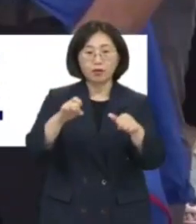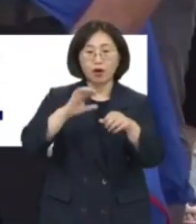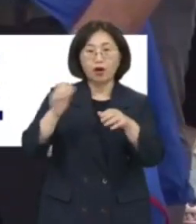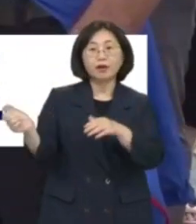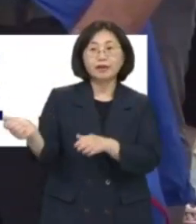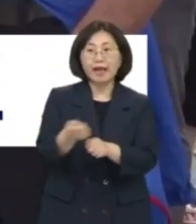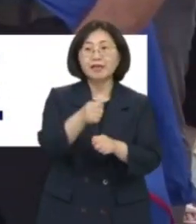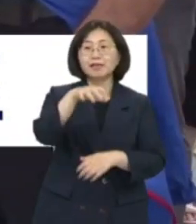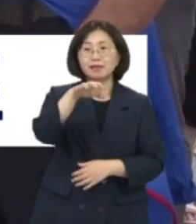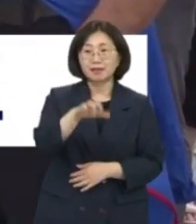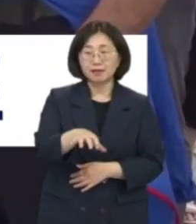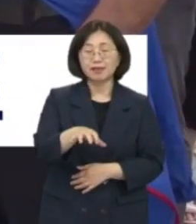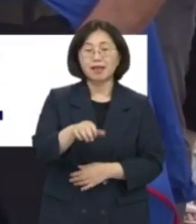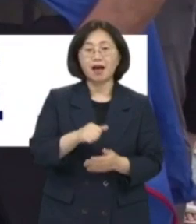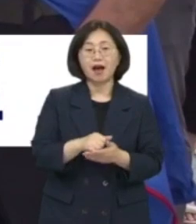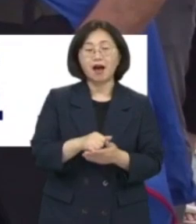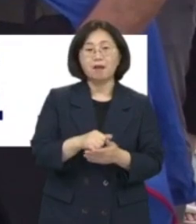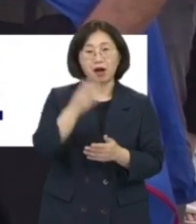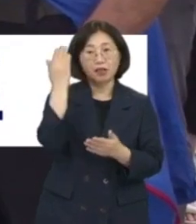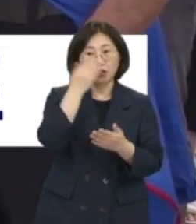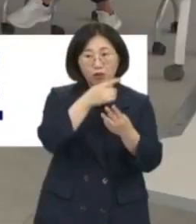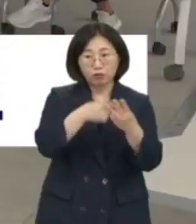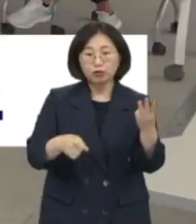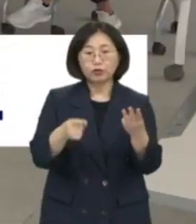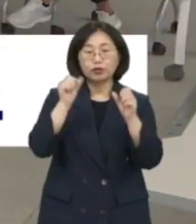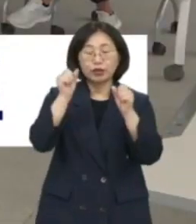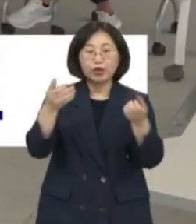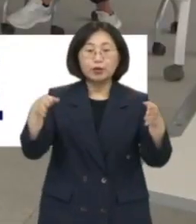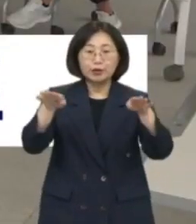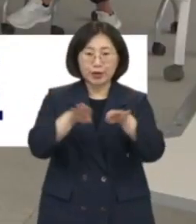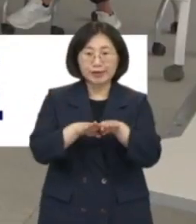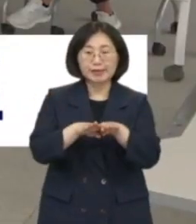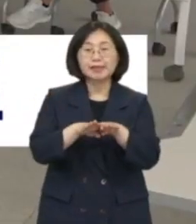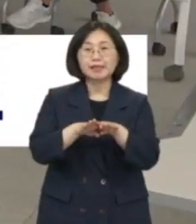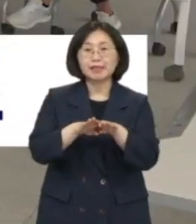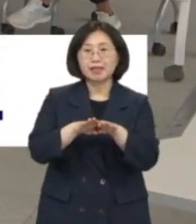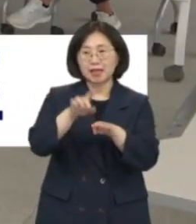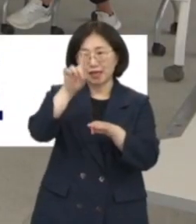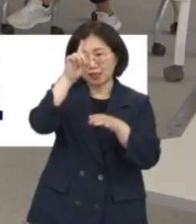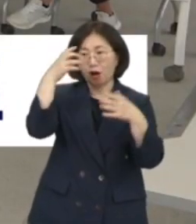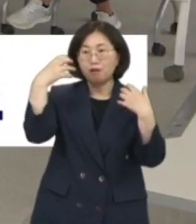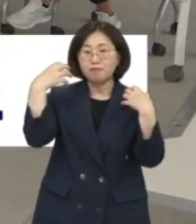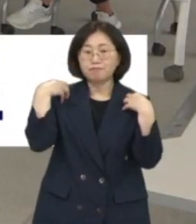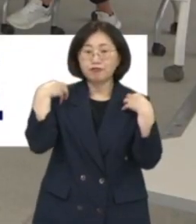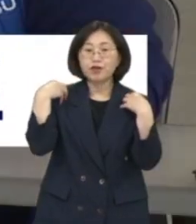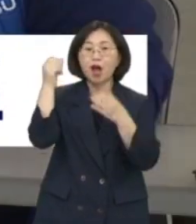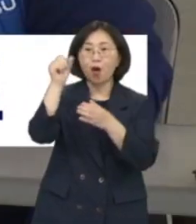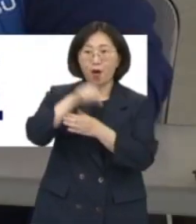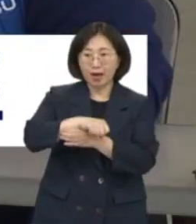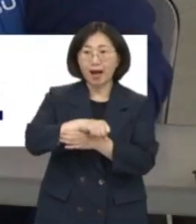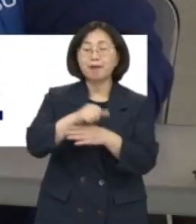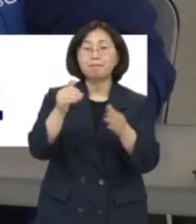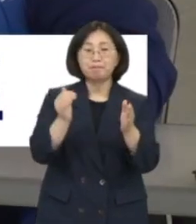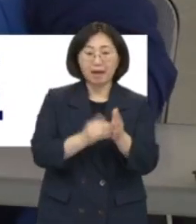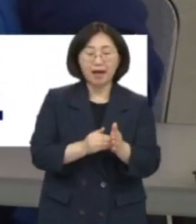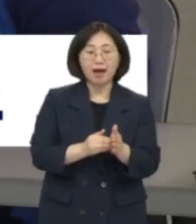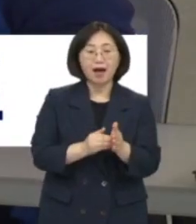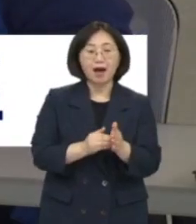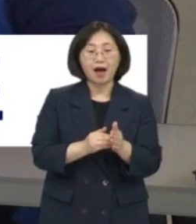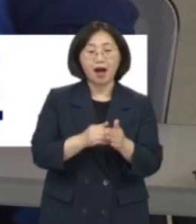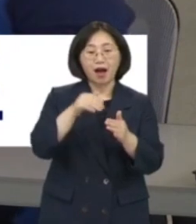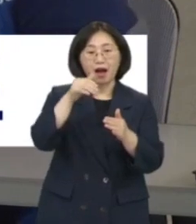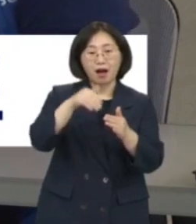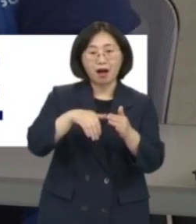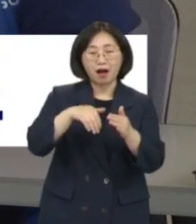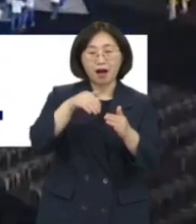테니스장 청주 다목적 신내 체육관 등이 기재부 재정 평가위원회에 심이 의결된 뒤 최근 경기장 공사